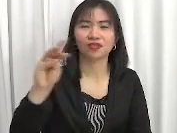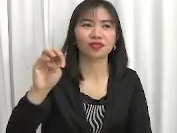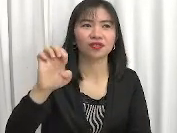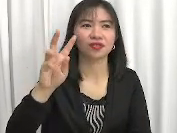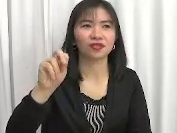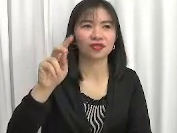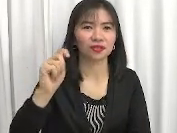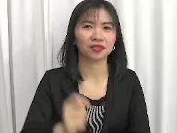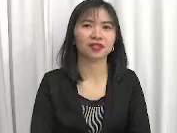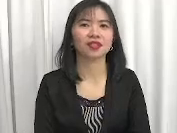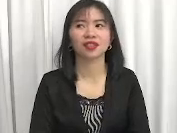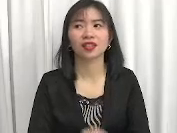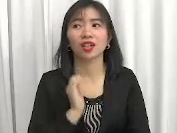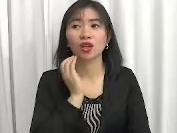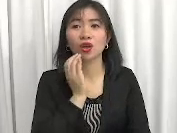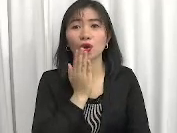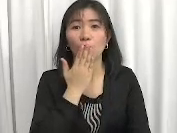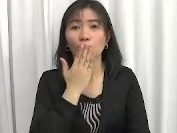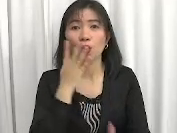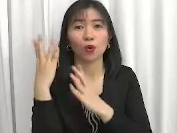sweet. Spicy. Oo, siya ang spicy.